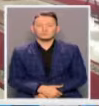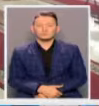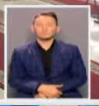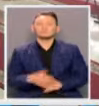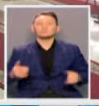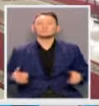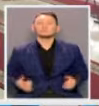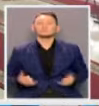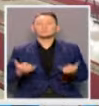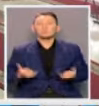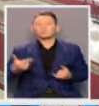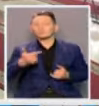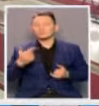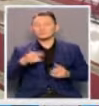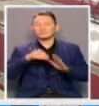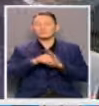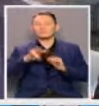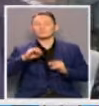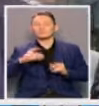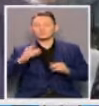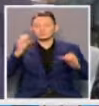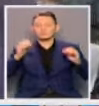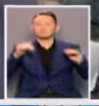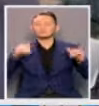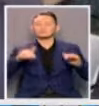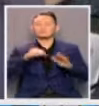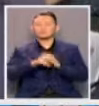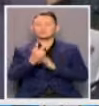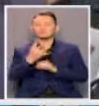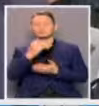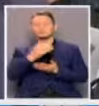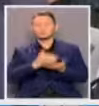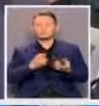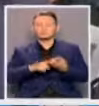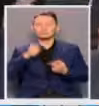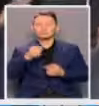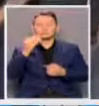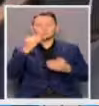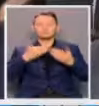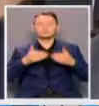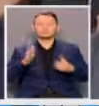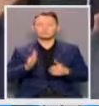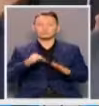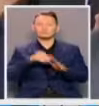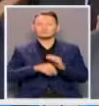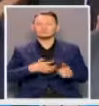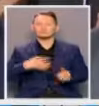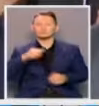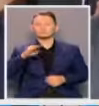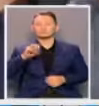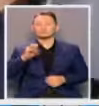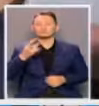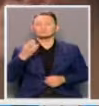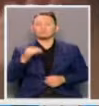Биыл Атырау мұнай және газ университетін 24 мамандық бойынша мыңға жуық студент тәмамдайды. Солардың бірі Тұңғышбай Аманқос.